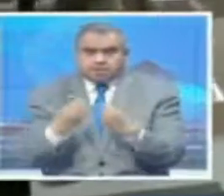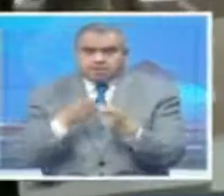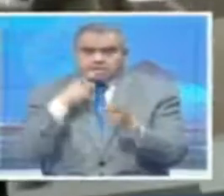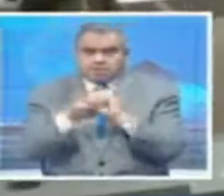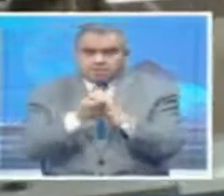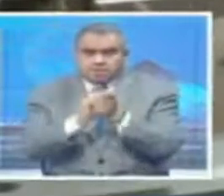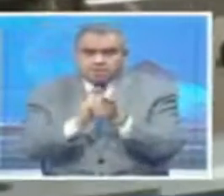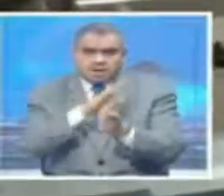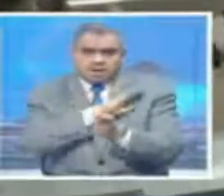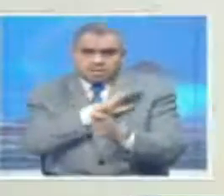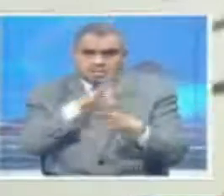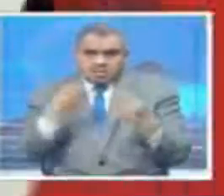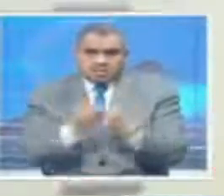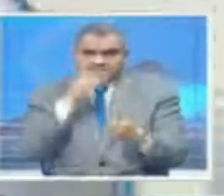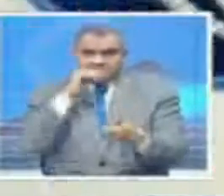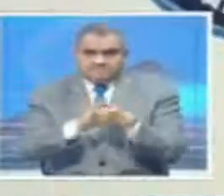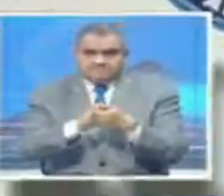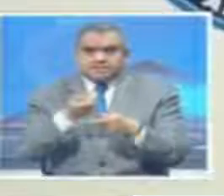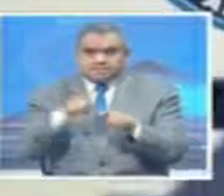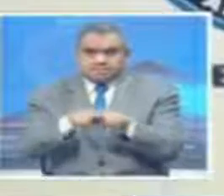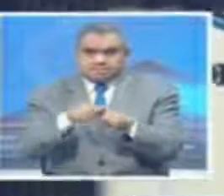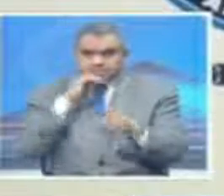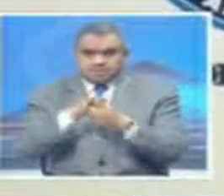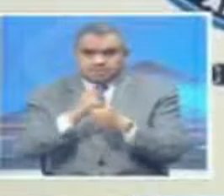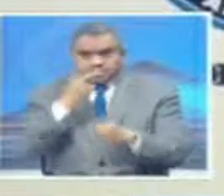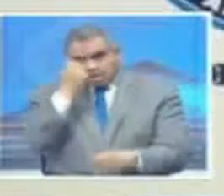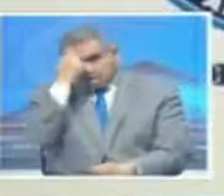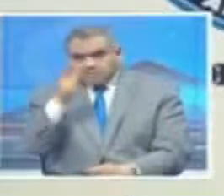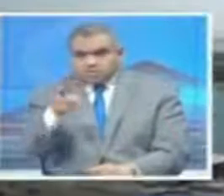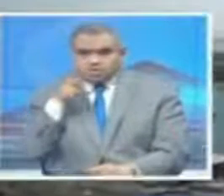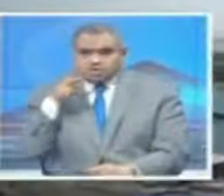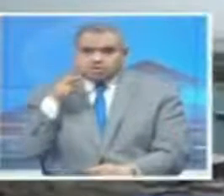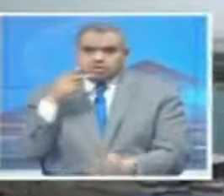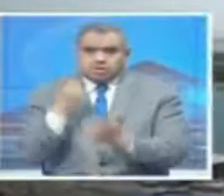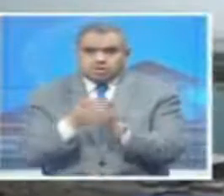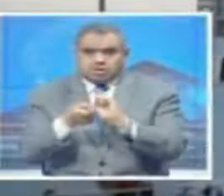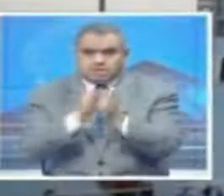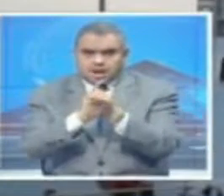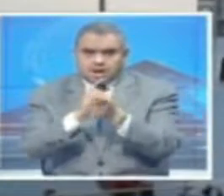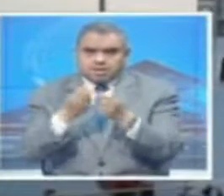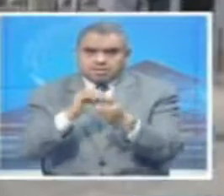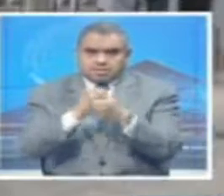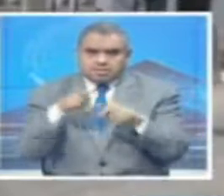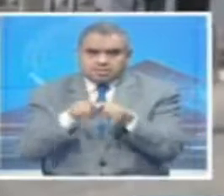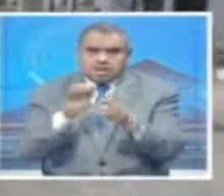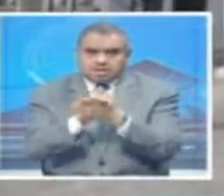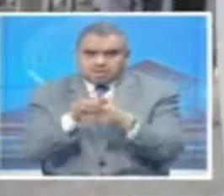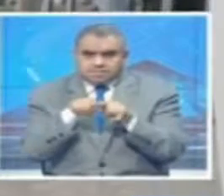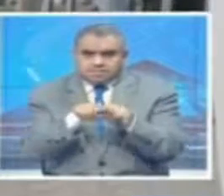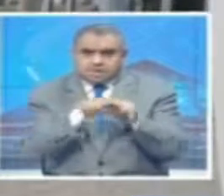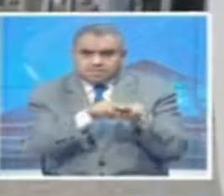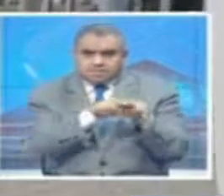الدفاع الدولي 15 آيدكس 2021 والمعرض البحري المصاحب له